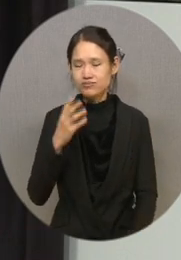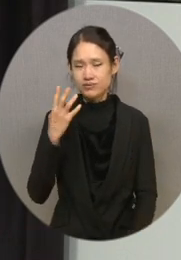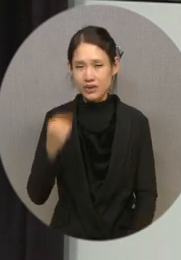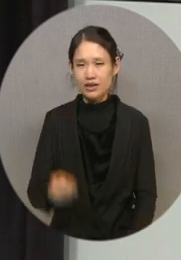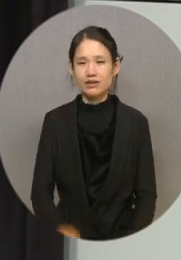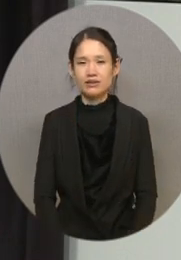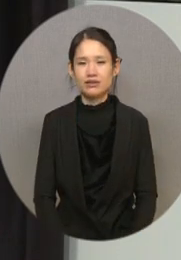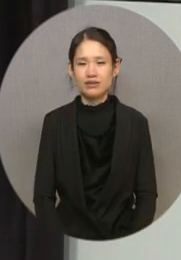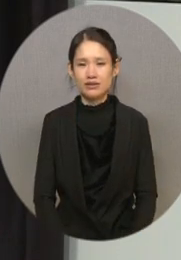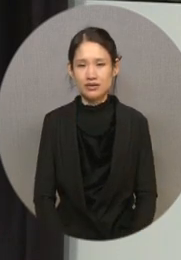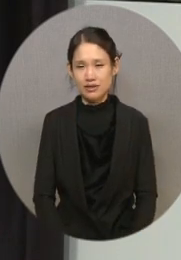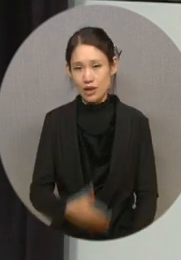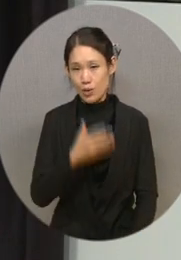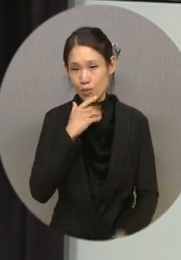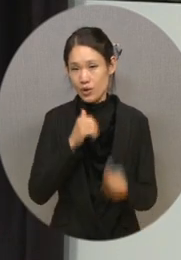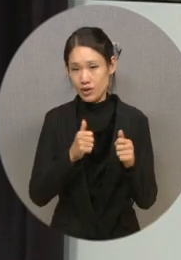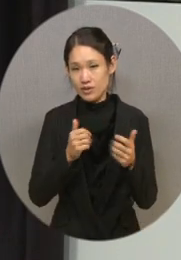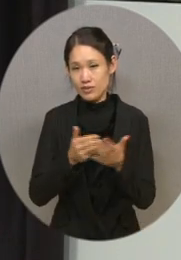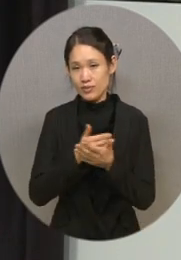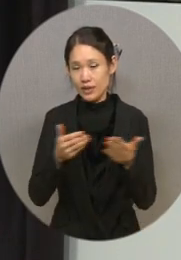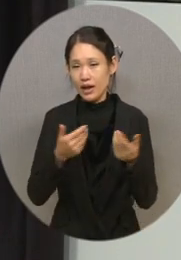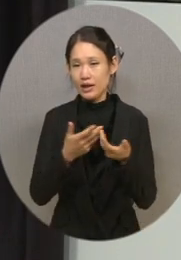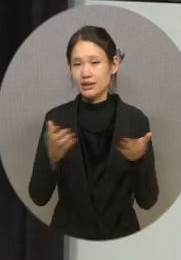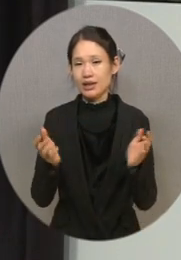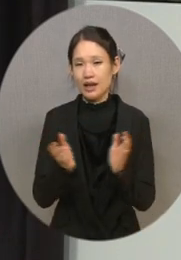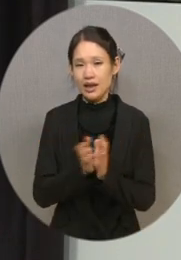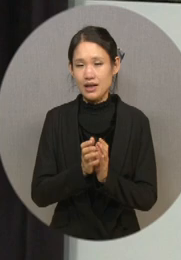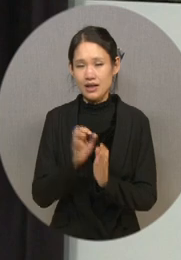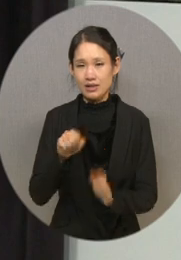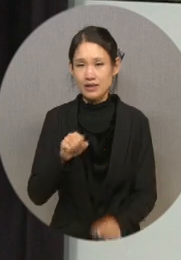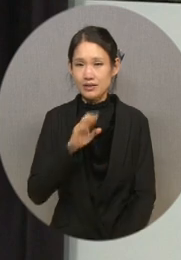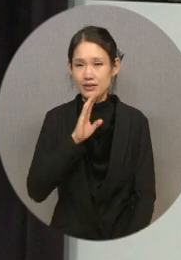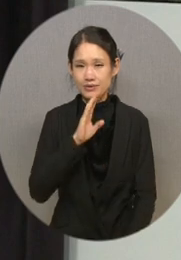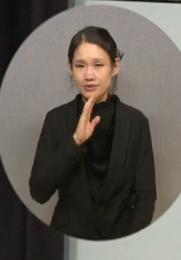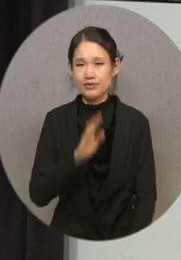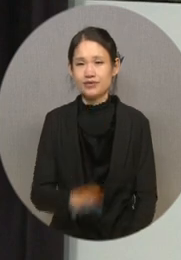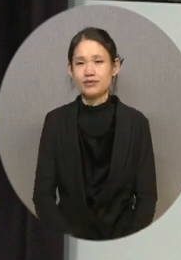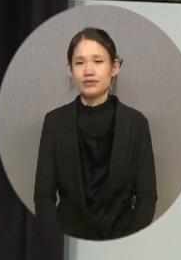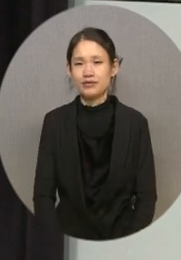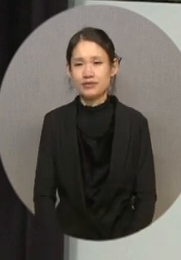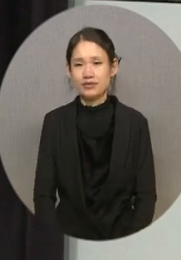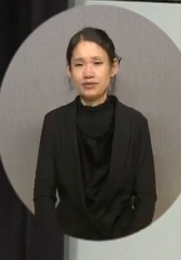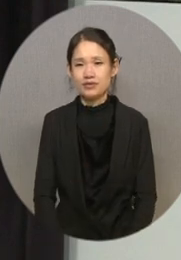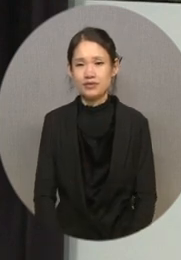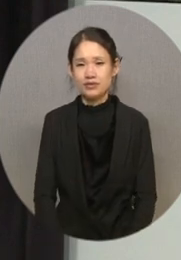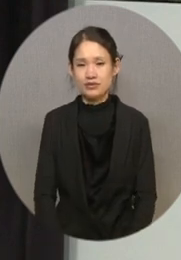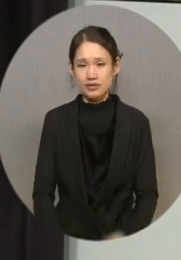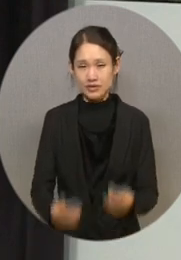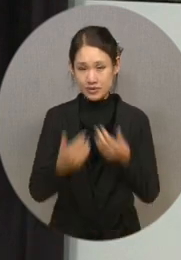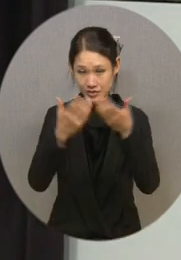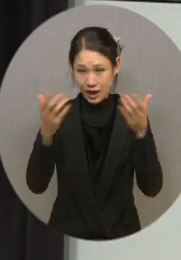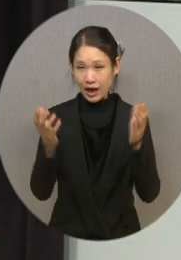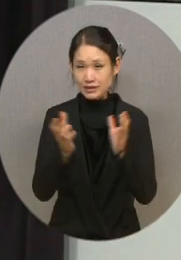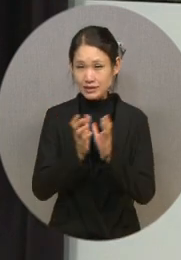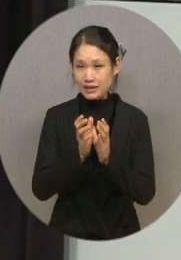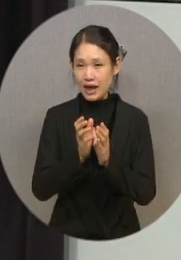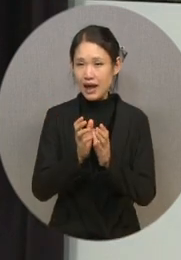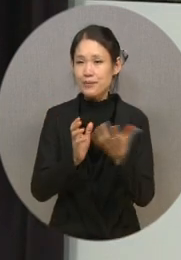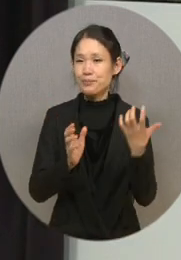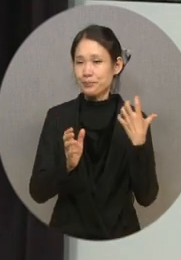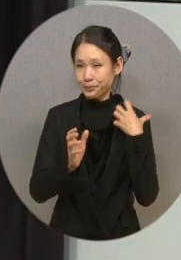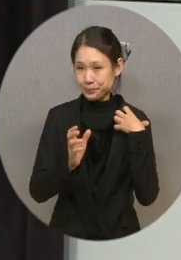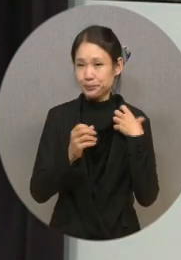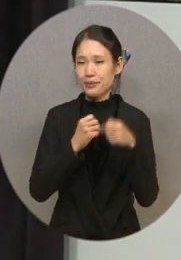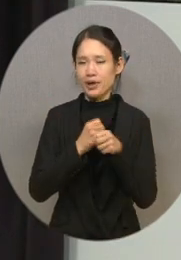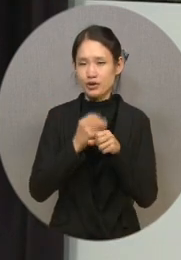그 복지사를 배출하는 단체 아닙니까? 네, 그렇습니다. 네. 그런 단체를 맡으셔서 주로 어떤